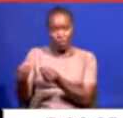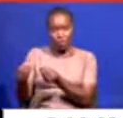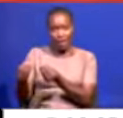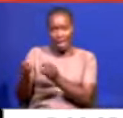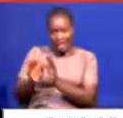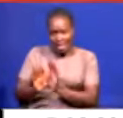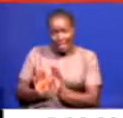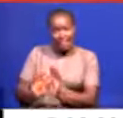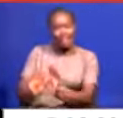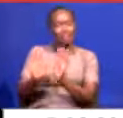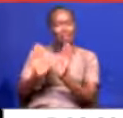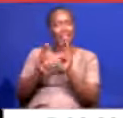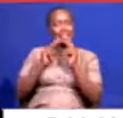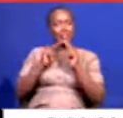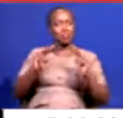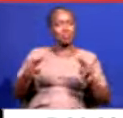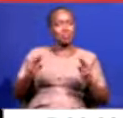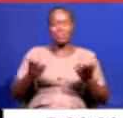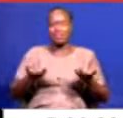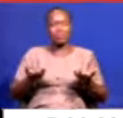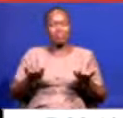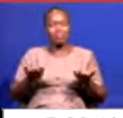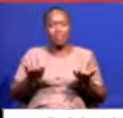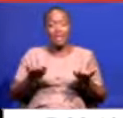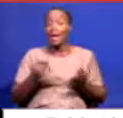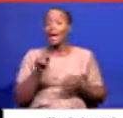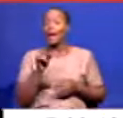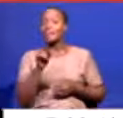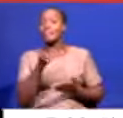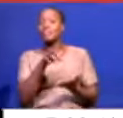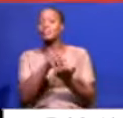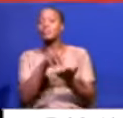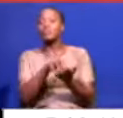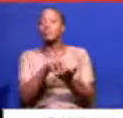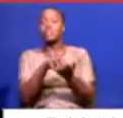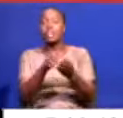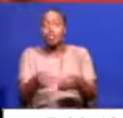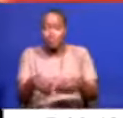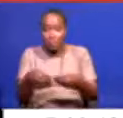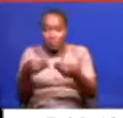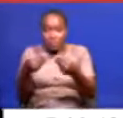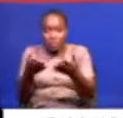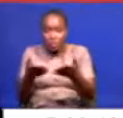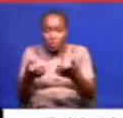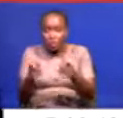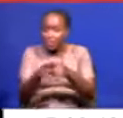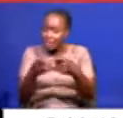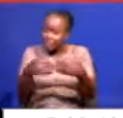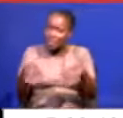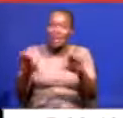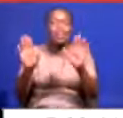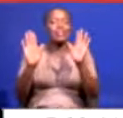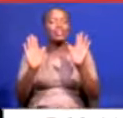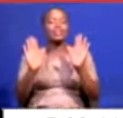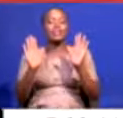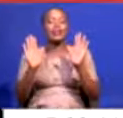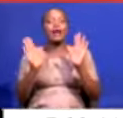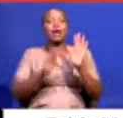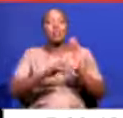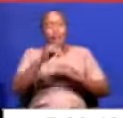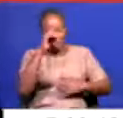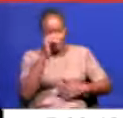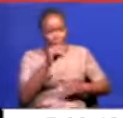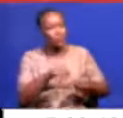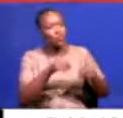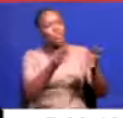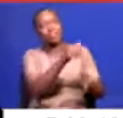leave us be in peace. Na hiyo viti ambayo vyeo tulikuwa tumewapee, muturudishie kwa heshima,